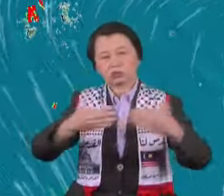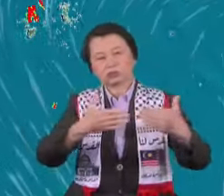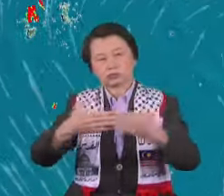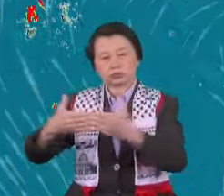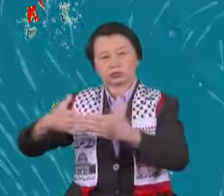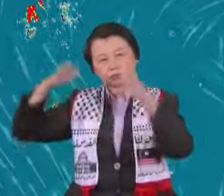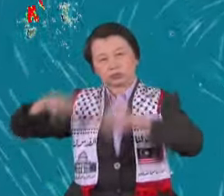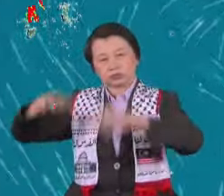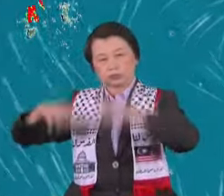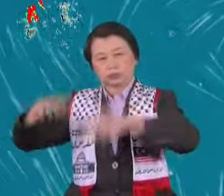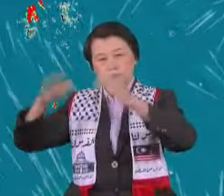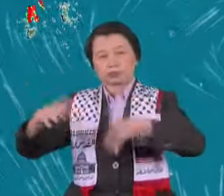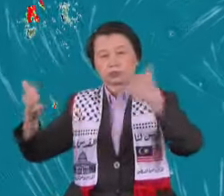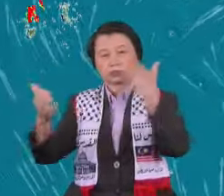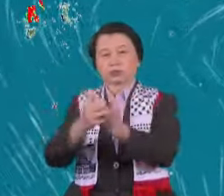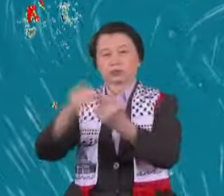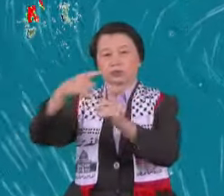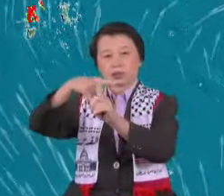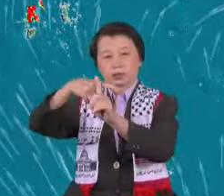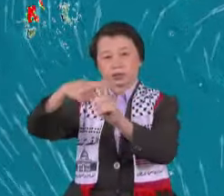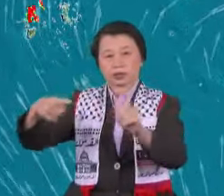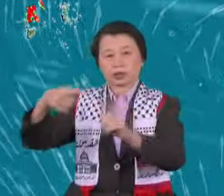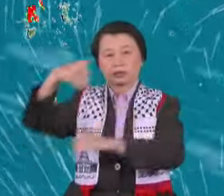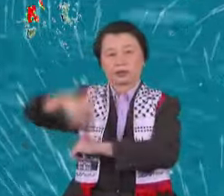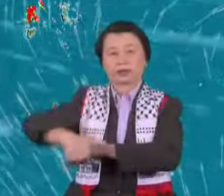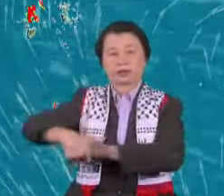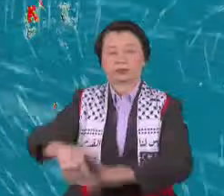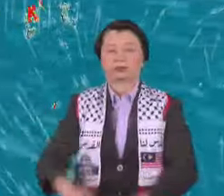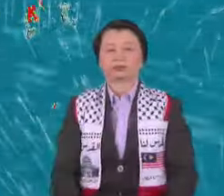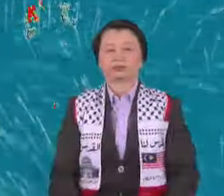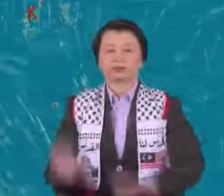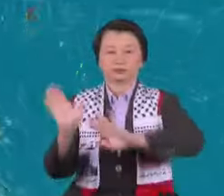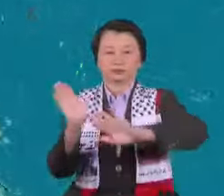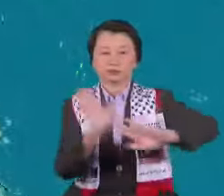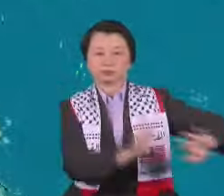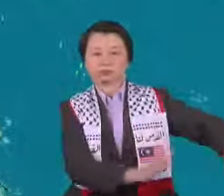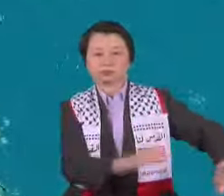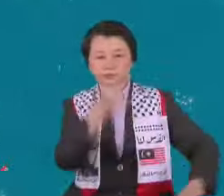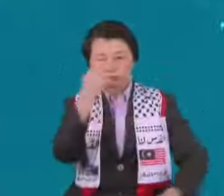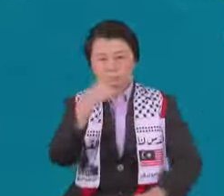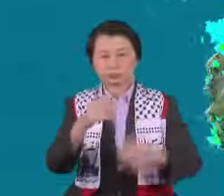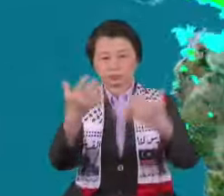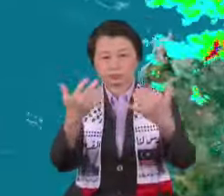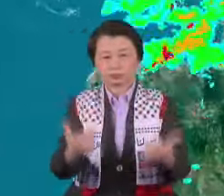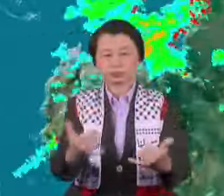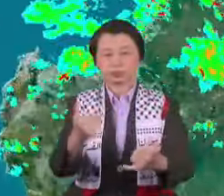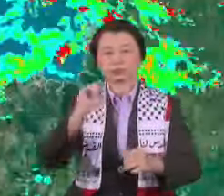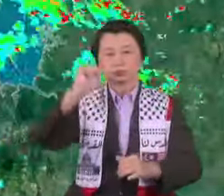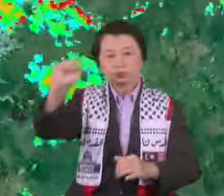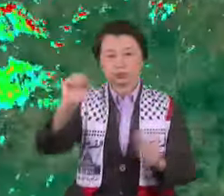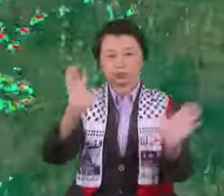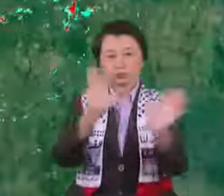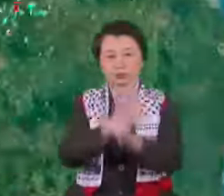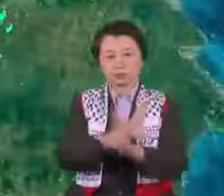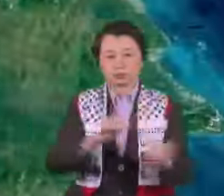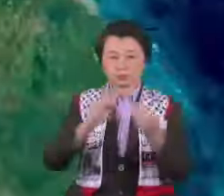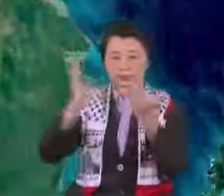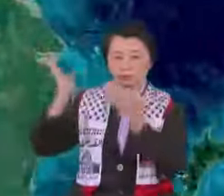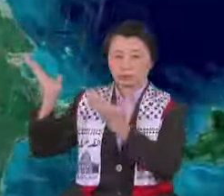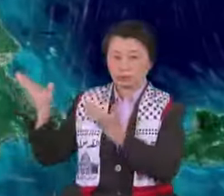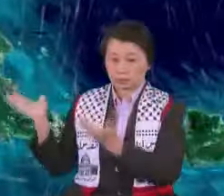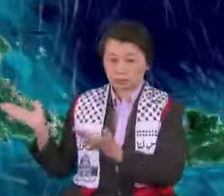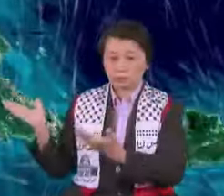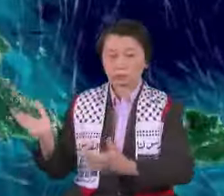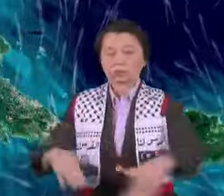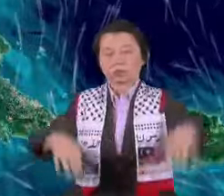berterusan sehinggalah ke tengah malam nanti. Untuk tinjauan cuaca semasa bagi negeri Sabah dan Sarawak juga